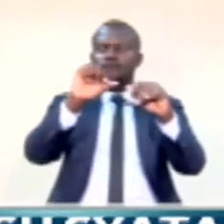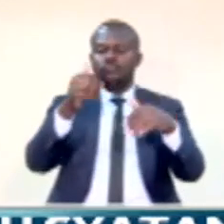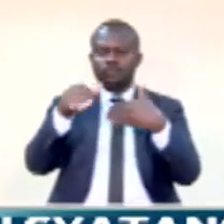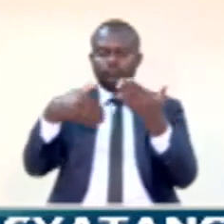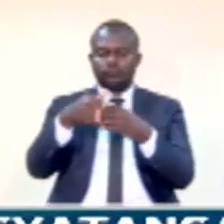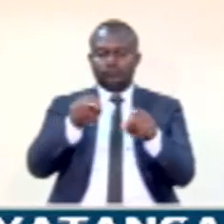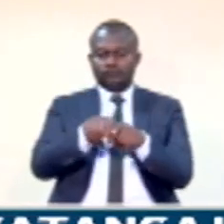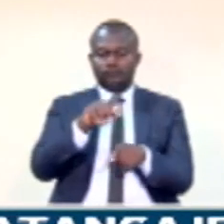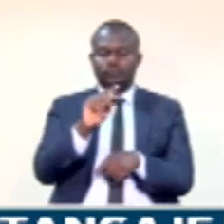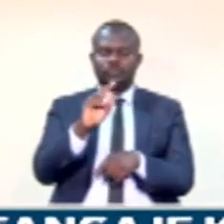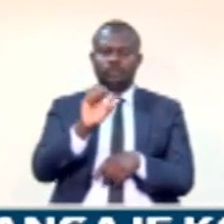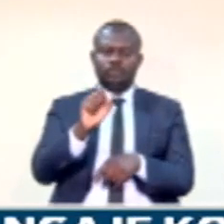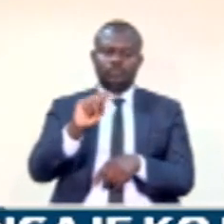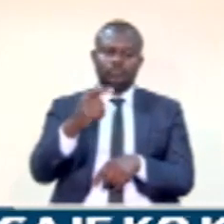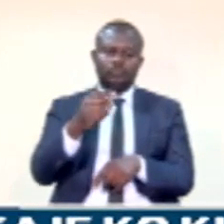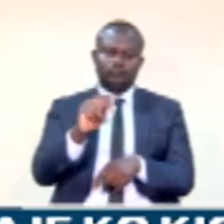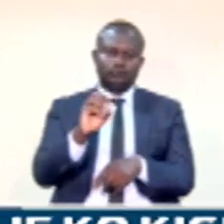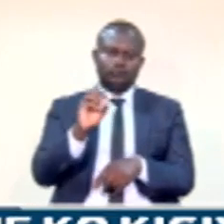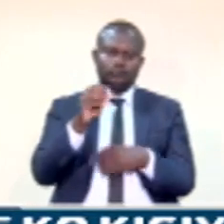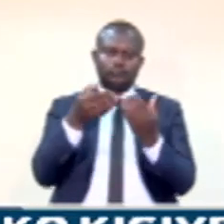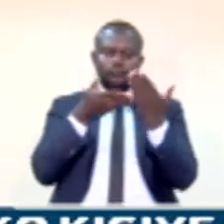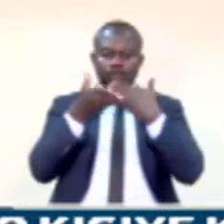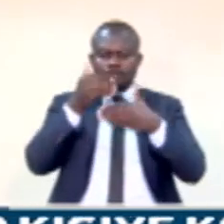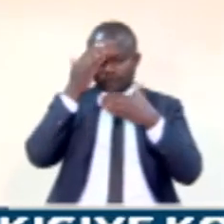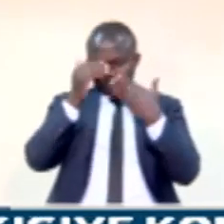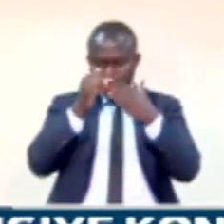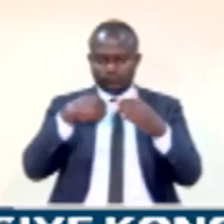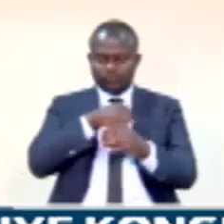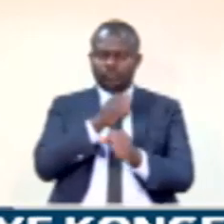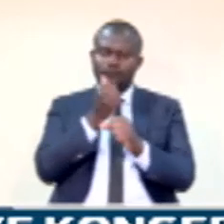Kisangani n'ahandi. Ibyo twaganiraga rero ni ukugira ngo tunoze